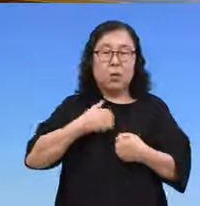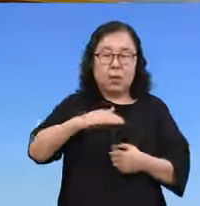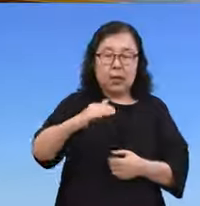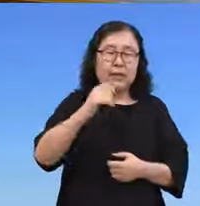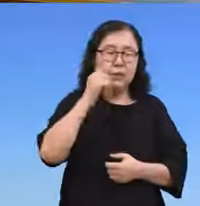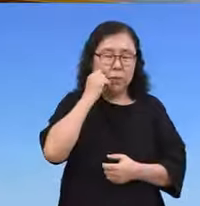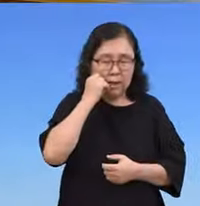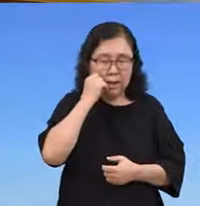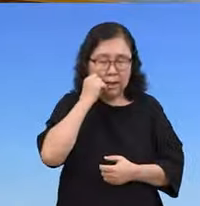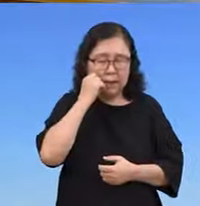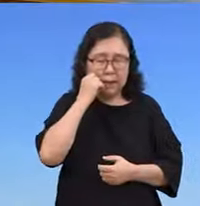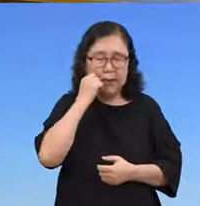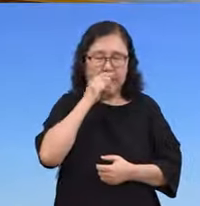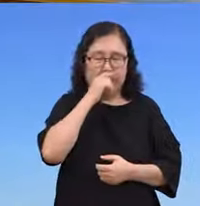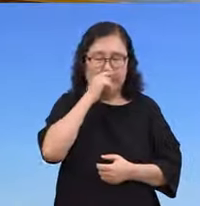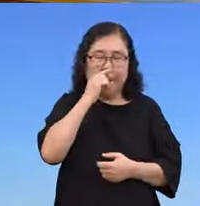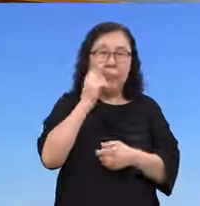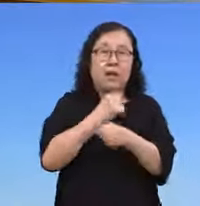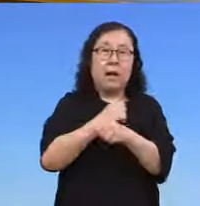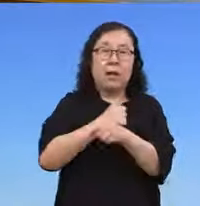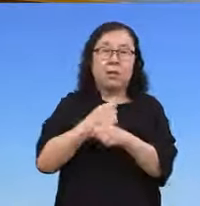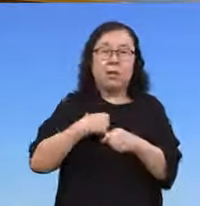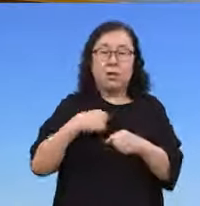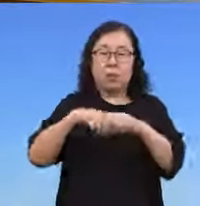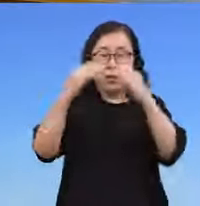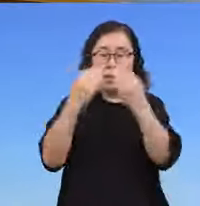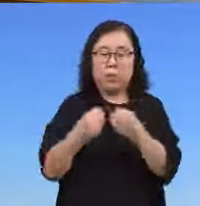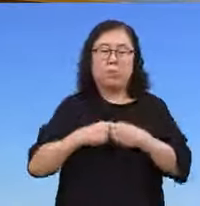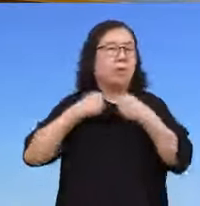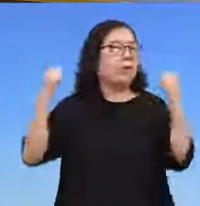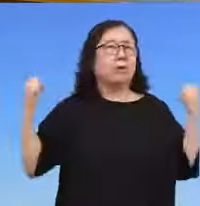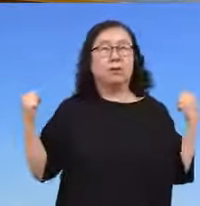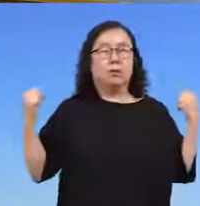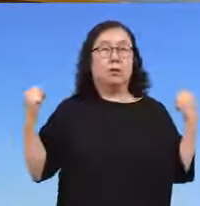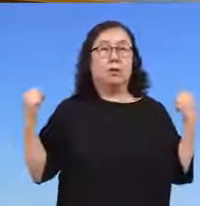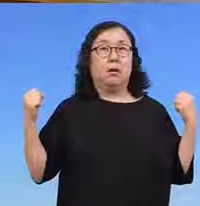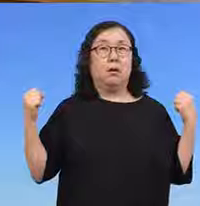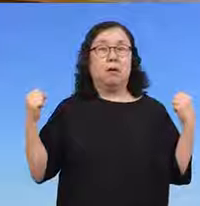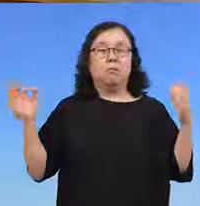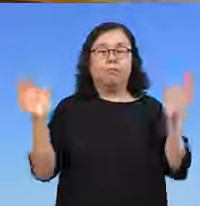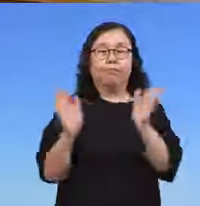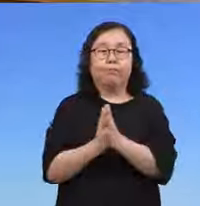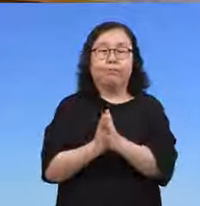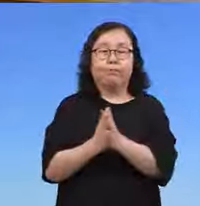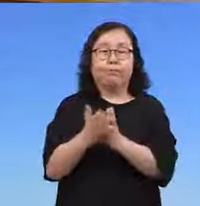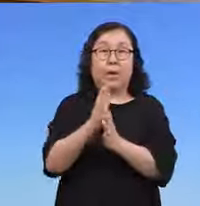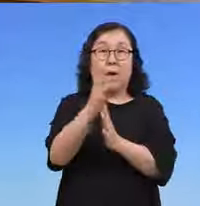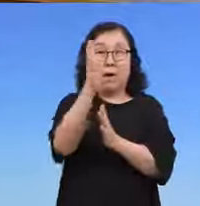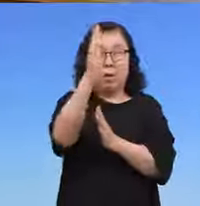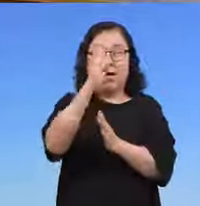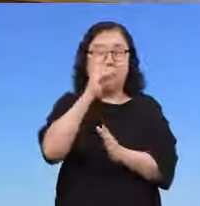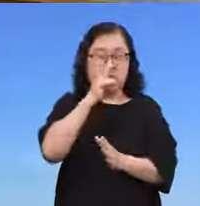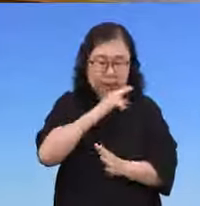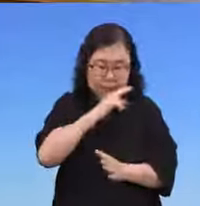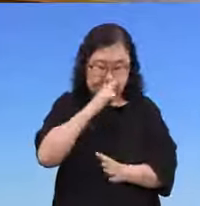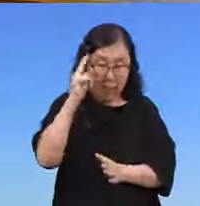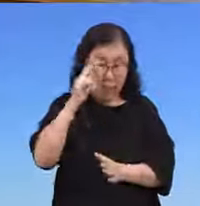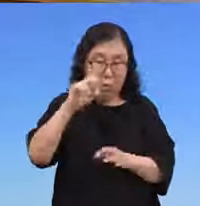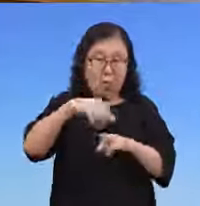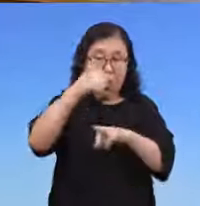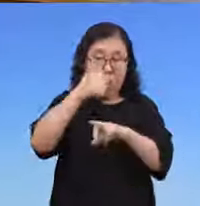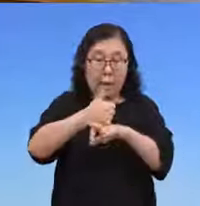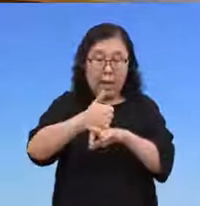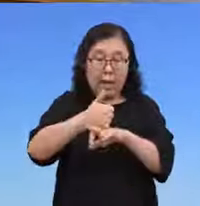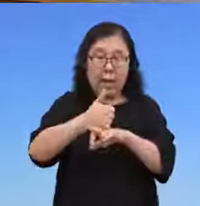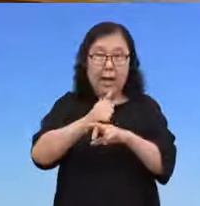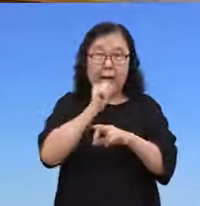못하니 이것을 입고 가지 못하겠나이다 하고 곧 벗고 그 화려한 사울왕의